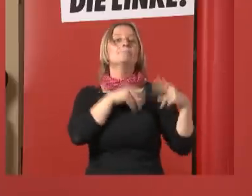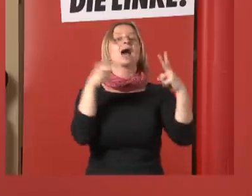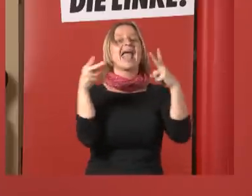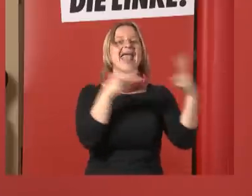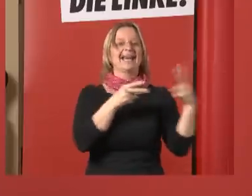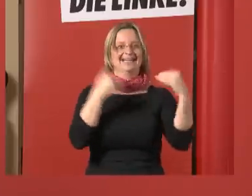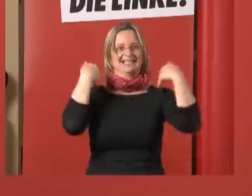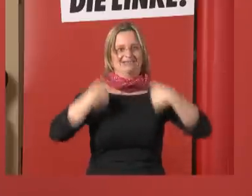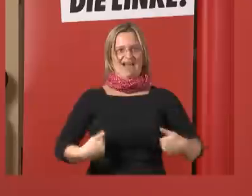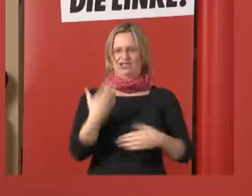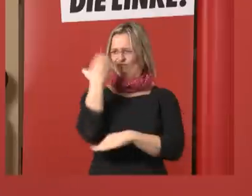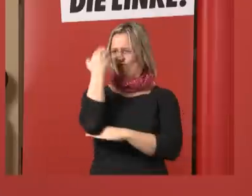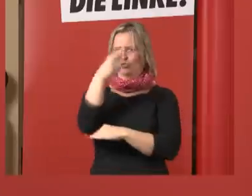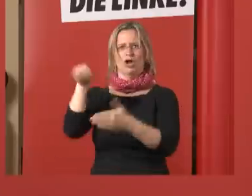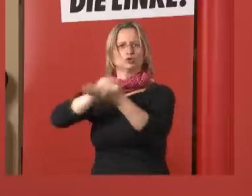Wesen.